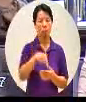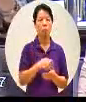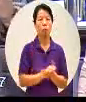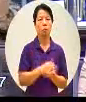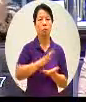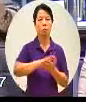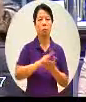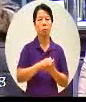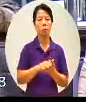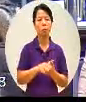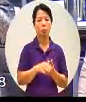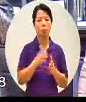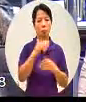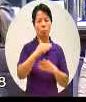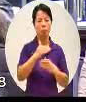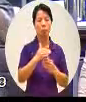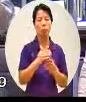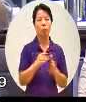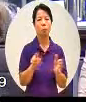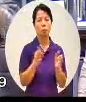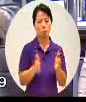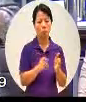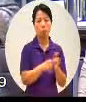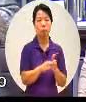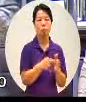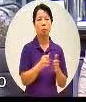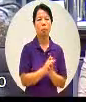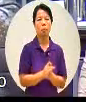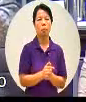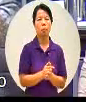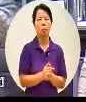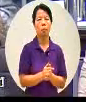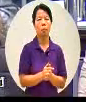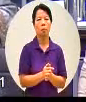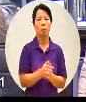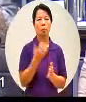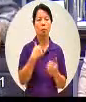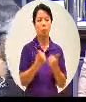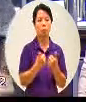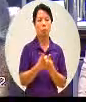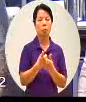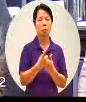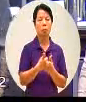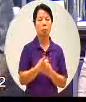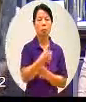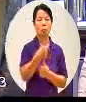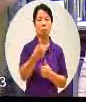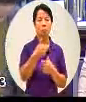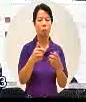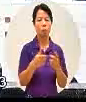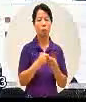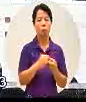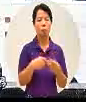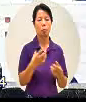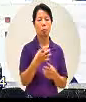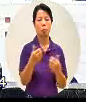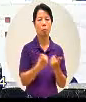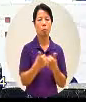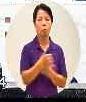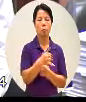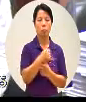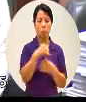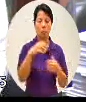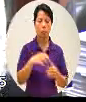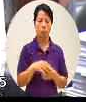处理到一个坎站，啊，是讲已经起步，我再甲局长甲卢委员、委员报告，谢谢。 嗯，谢谢，谢